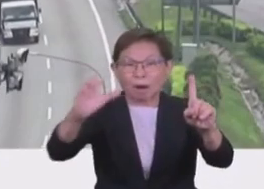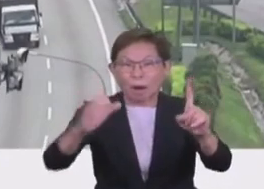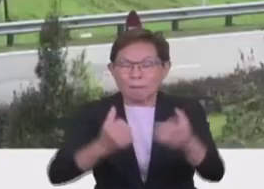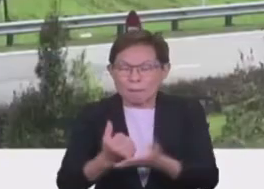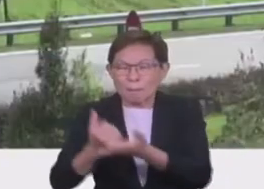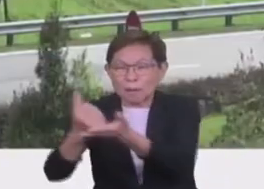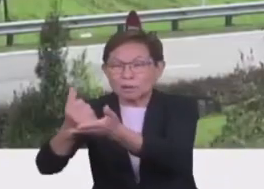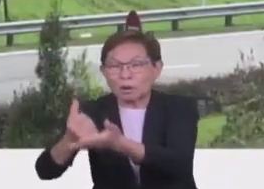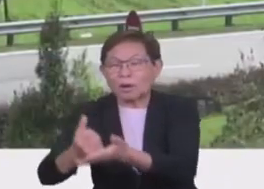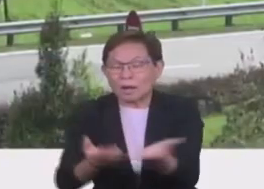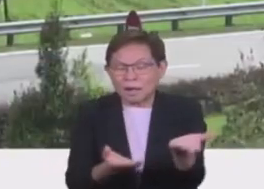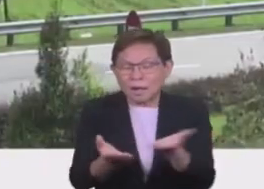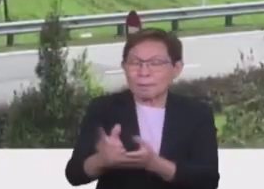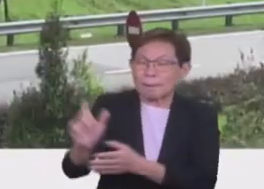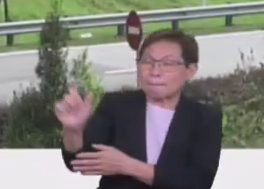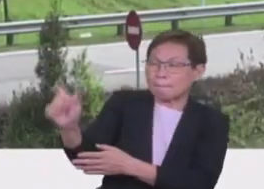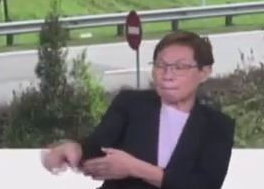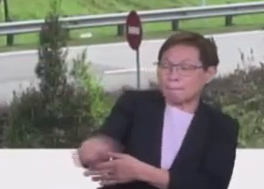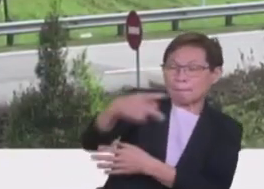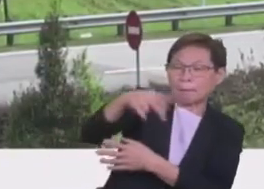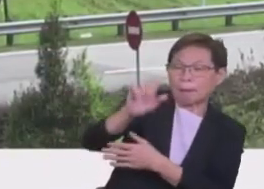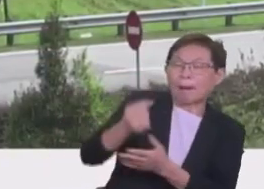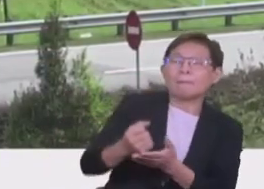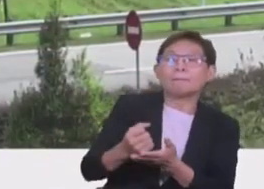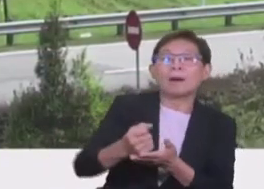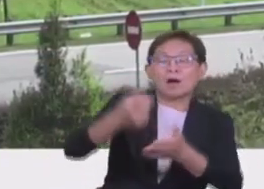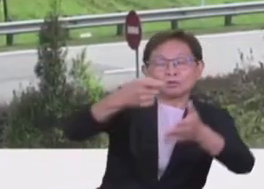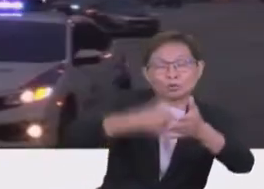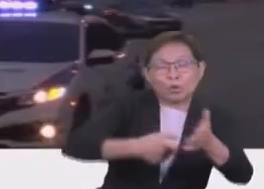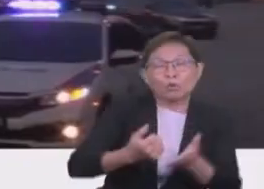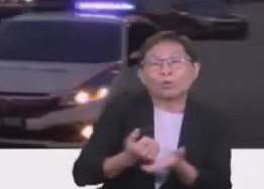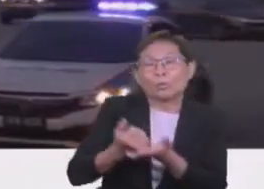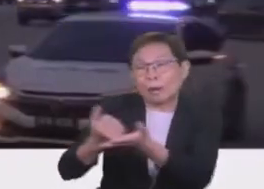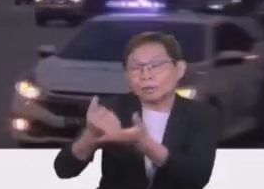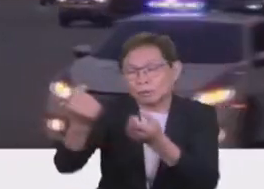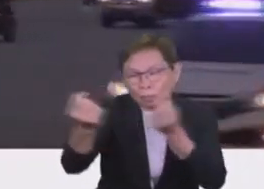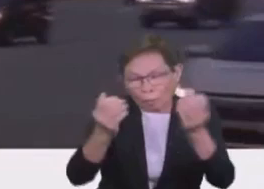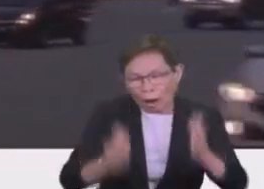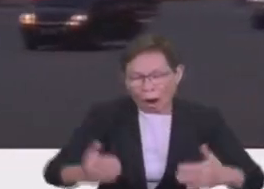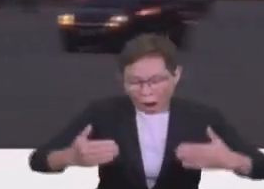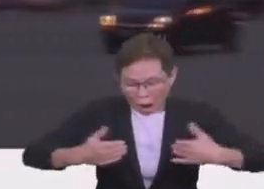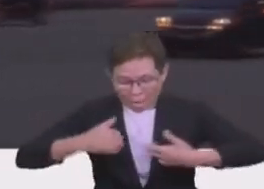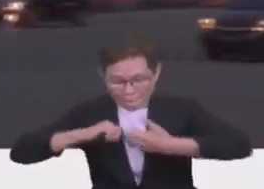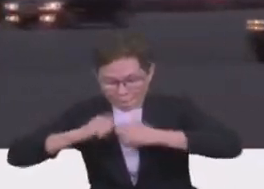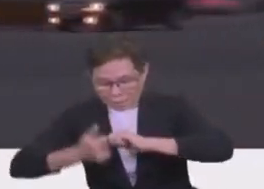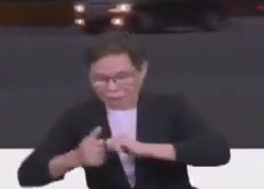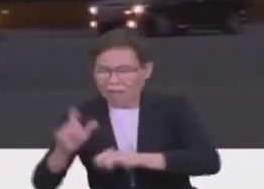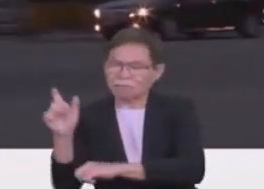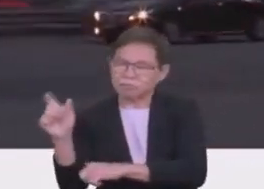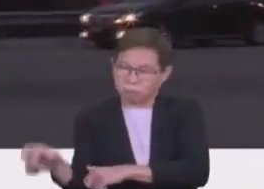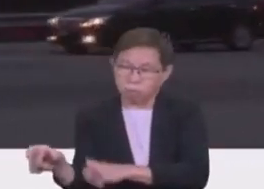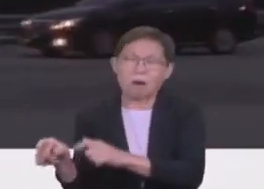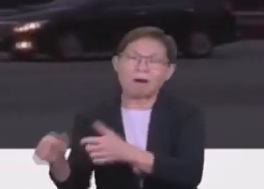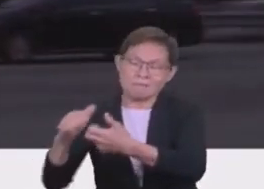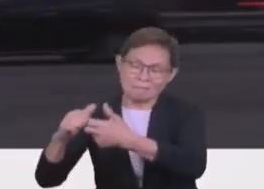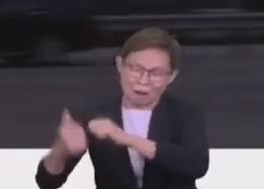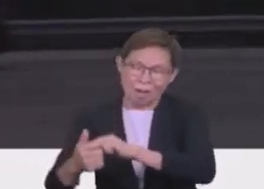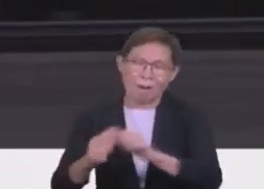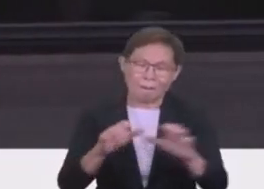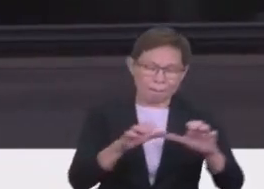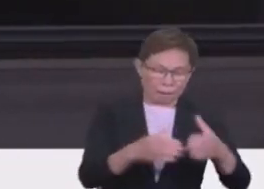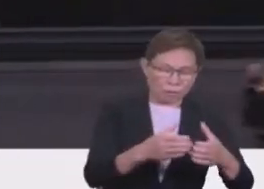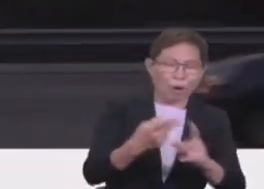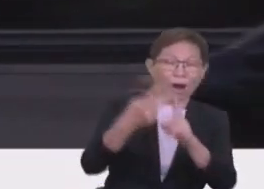PLUS ditugaskan di Plaza Tol terlibat untuk membantu pengguna yang menghadapi masalah transaksi. Pasukan khas ditempatkan